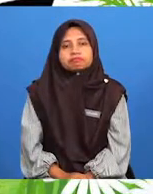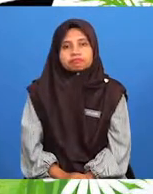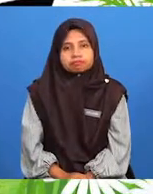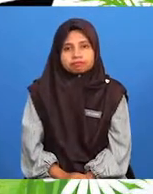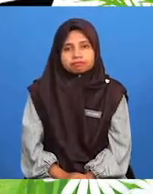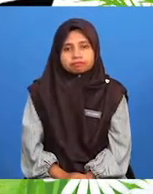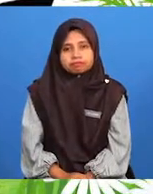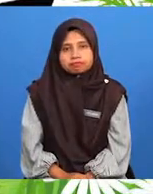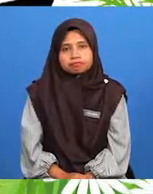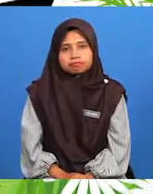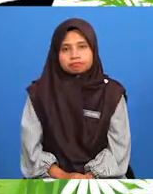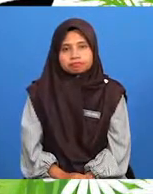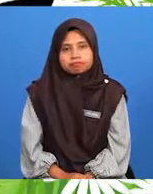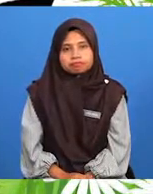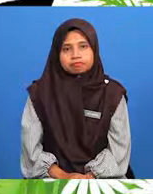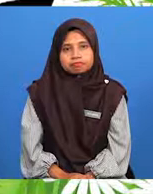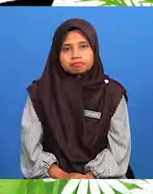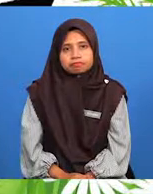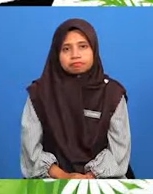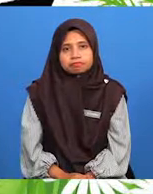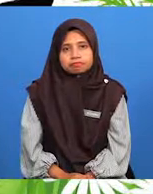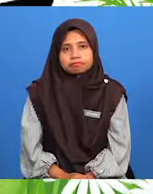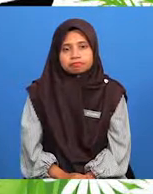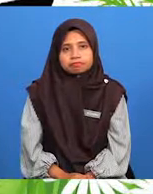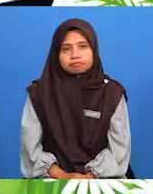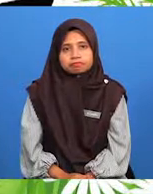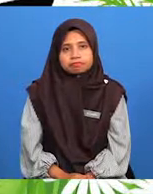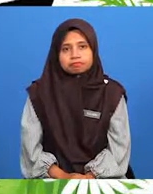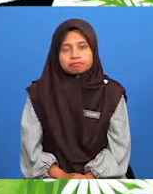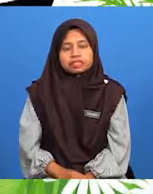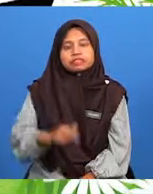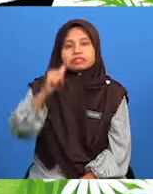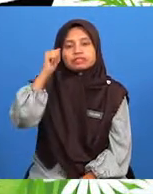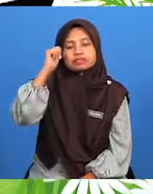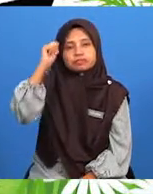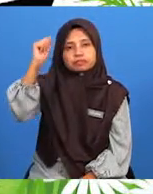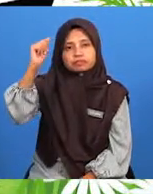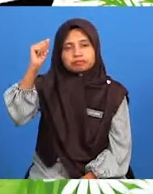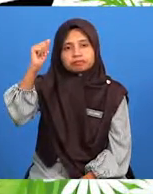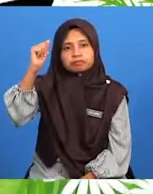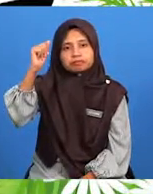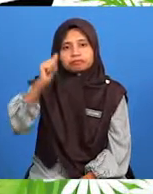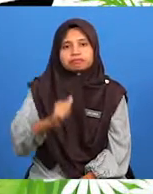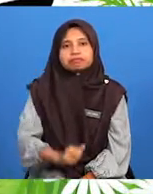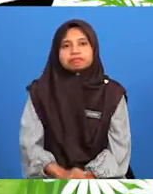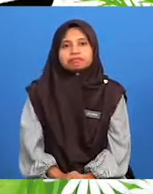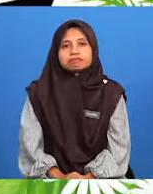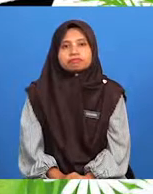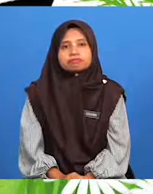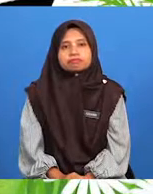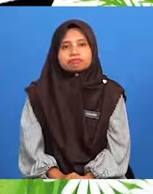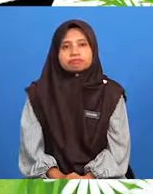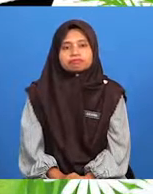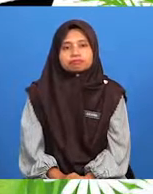ala alihi wa ashabihi ajma'in. Amma ba'du. Assalamualaikum warahmatullahi